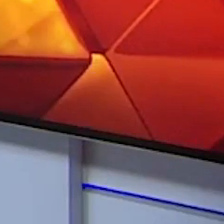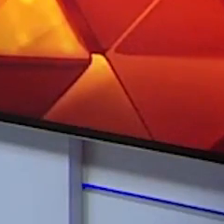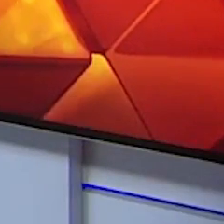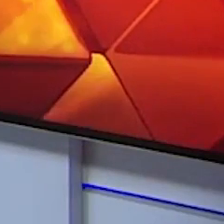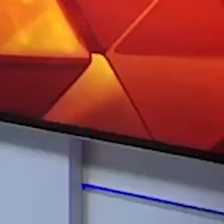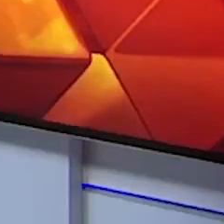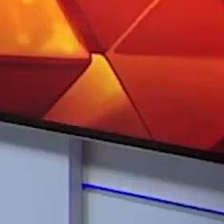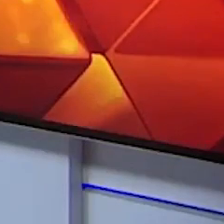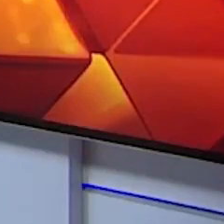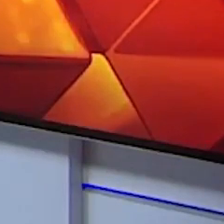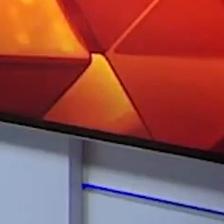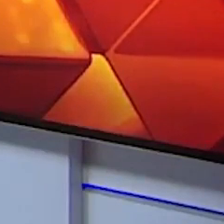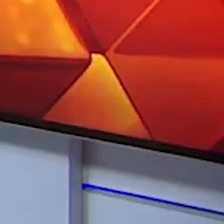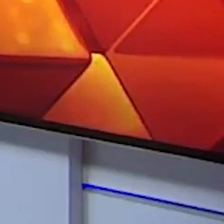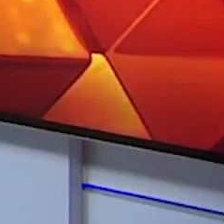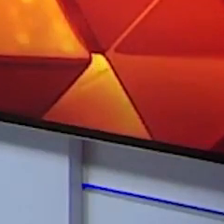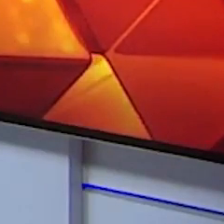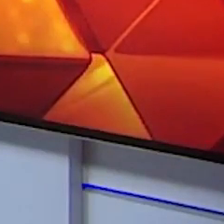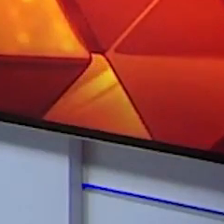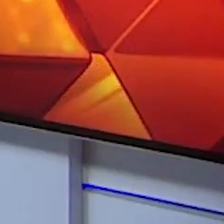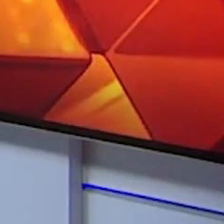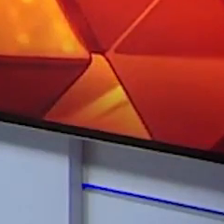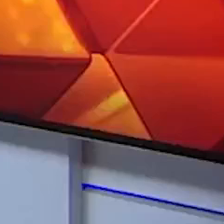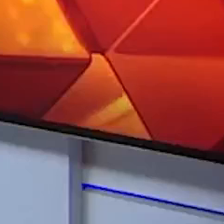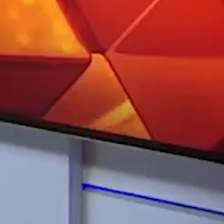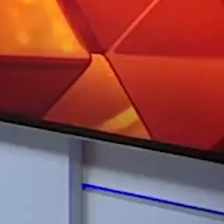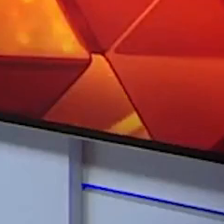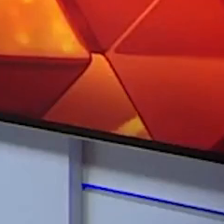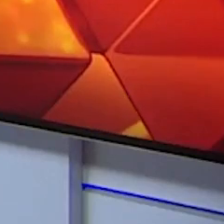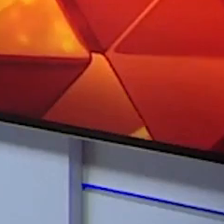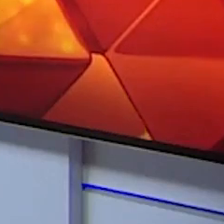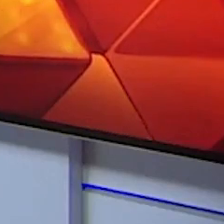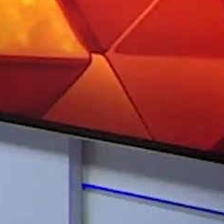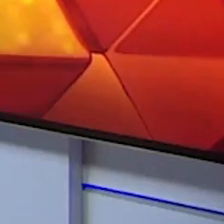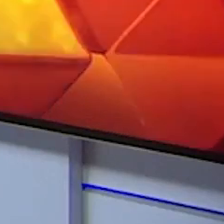natin abroad, samahan nyo kami sa GMA Pinoy TV at